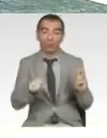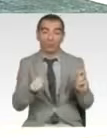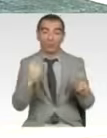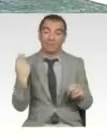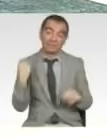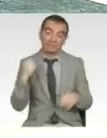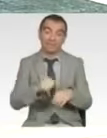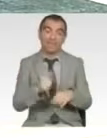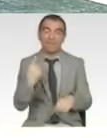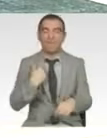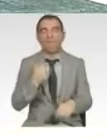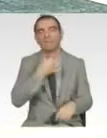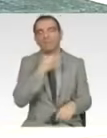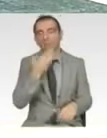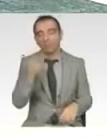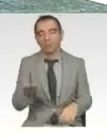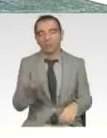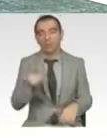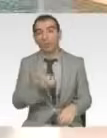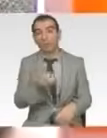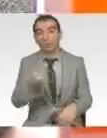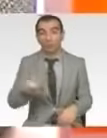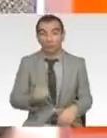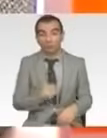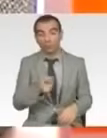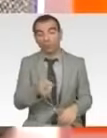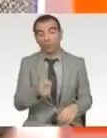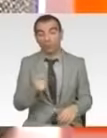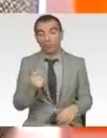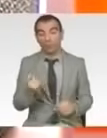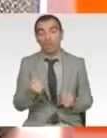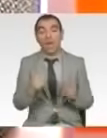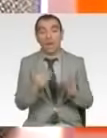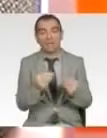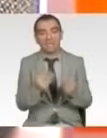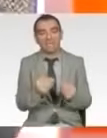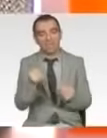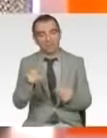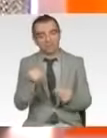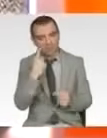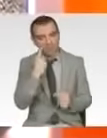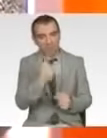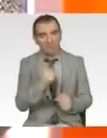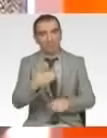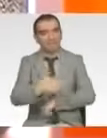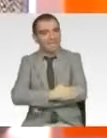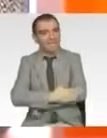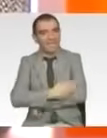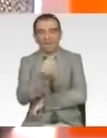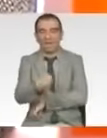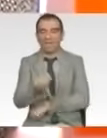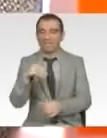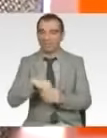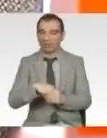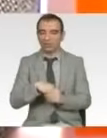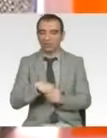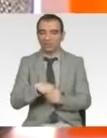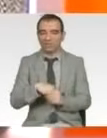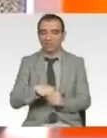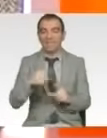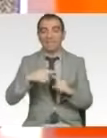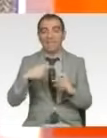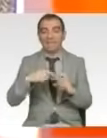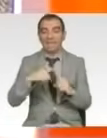bir kez daha ben teşekkür ediyorum. Çok hassas. Böyle işlere çok hassas davranıp direkt destek verdiği için. Evet. Yani TRT